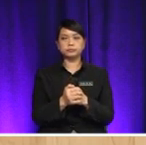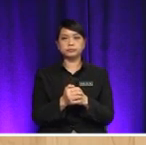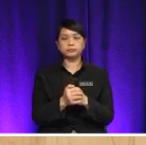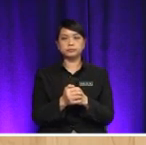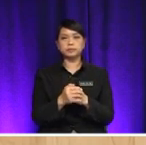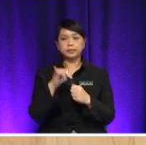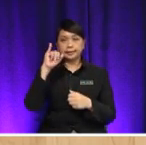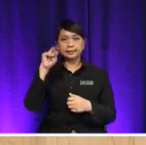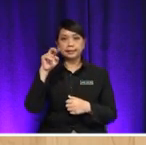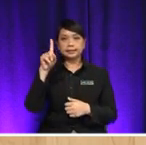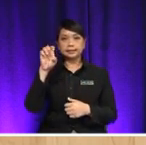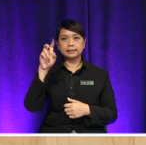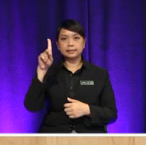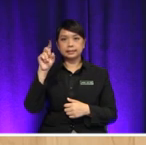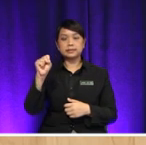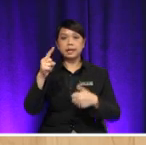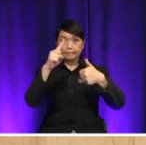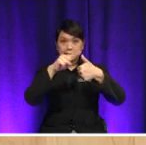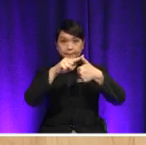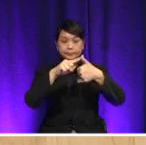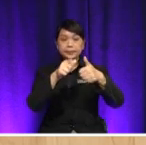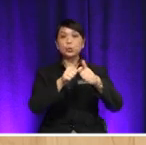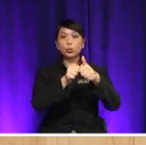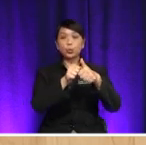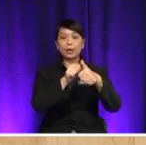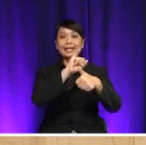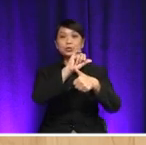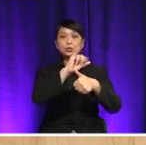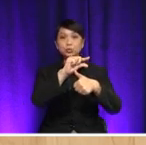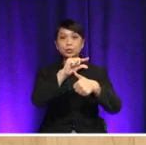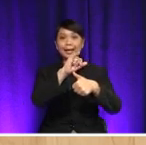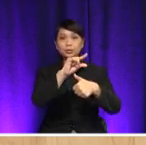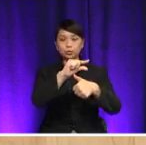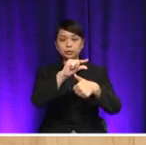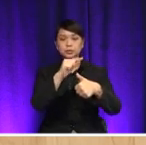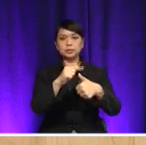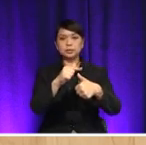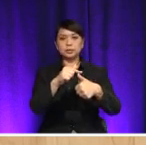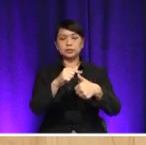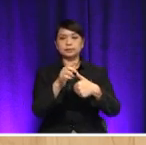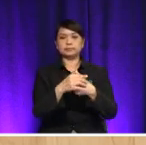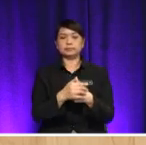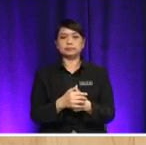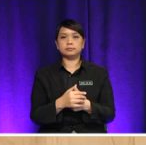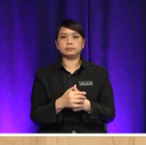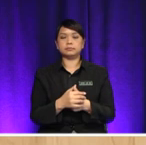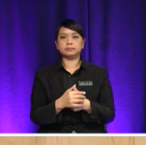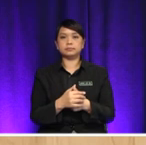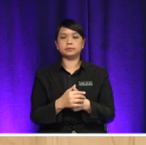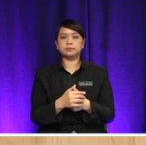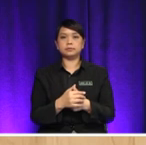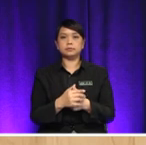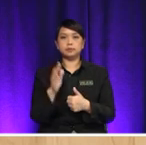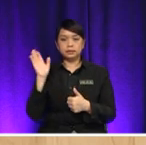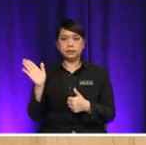pada Tahun 2022 berasaskan tahun 2021 adalah sebanyak 111 Oke masuknya